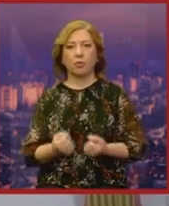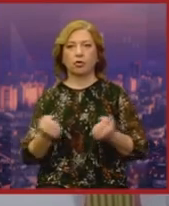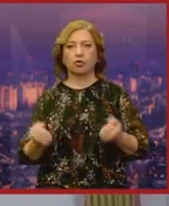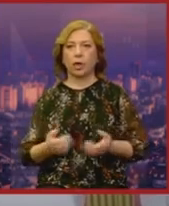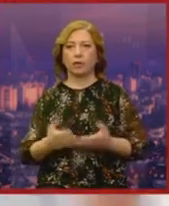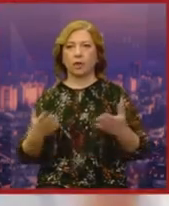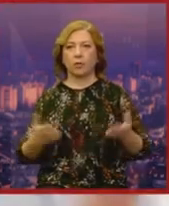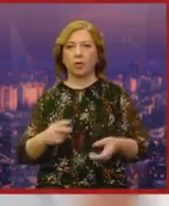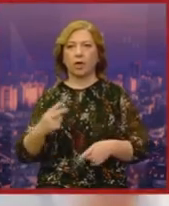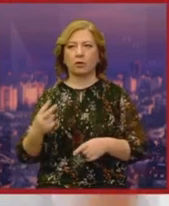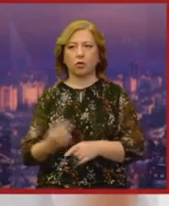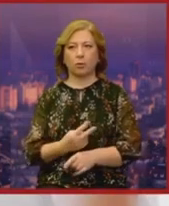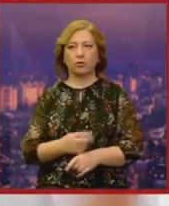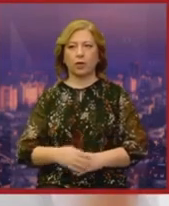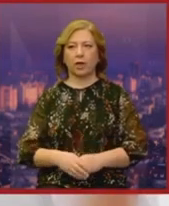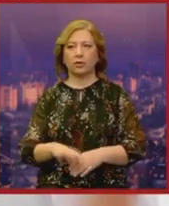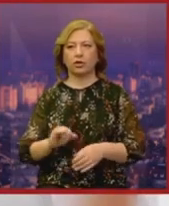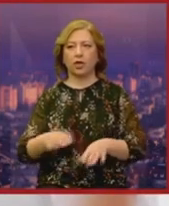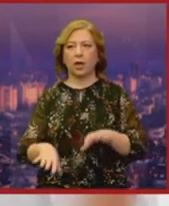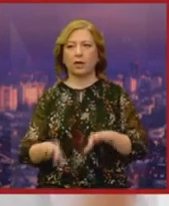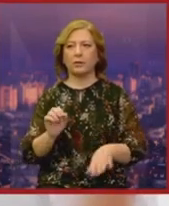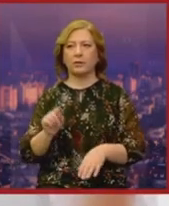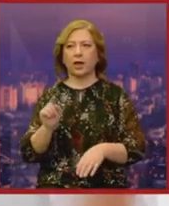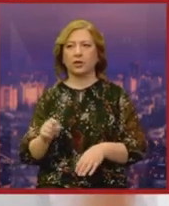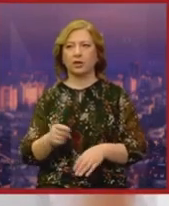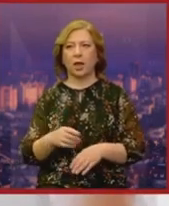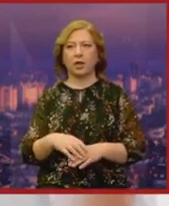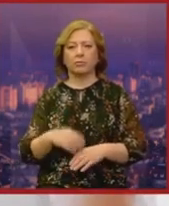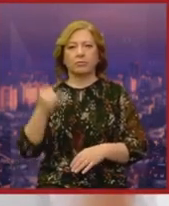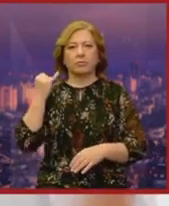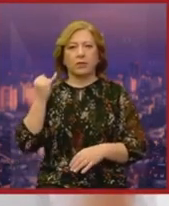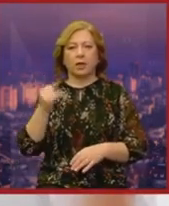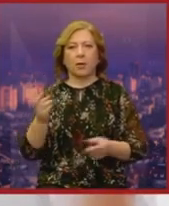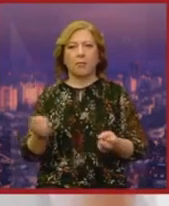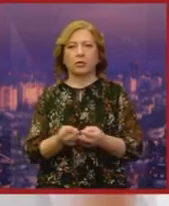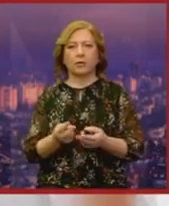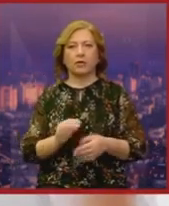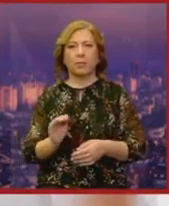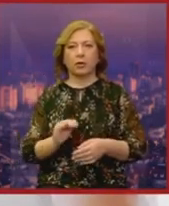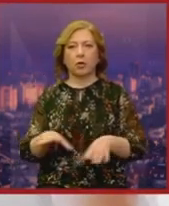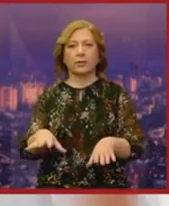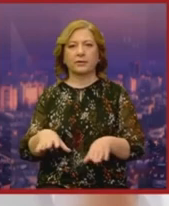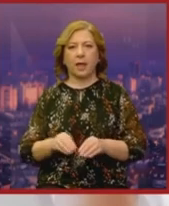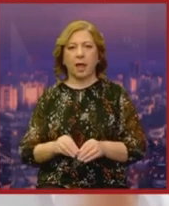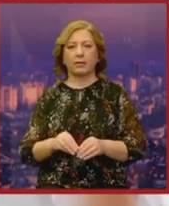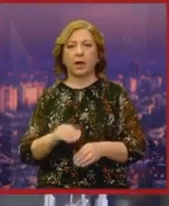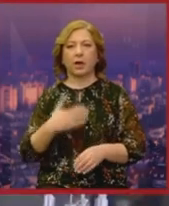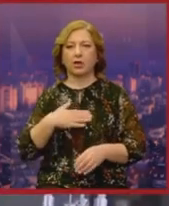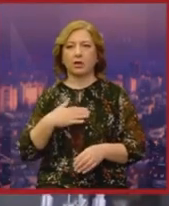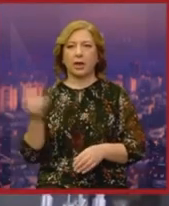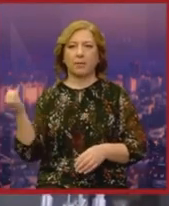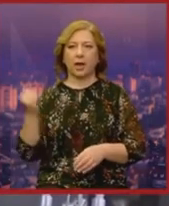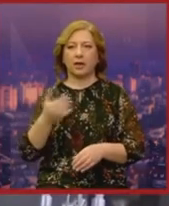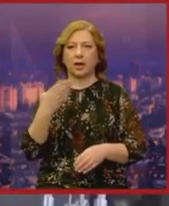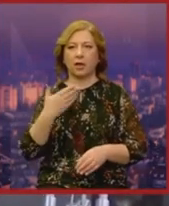adapta și pentru a găsi această soluție potrivită pentru copii, de a-i atrage și de a merge cu drag la școală. Speakerii